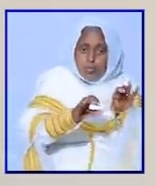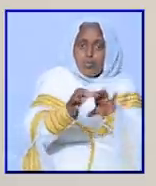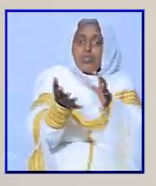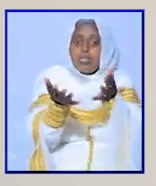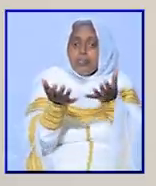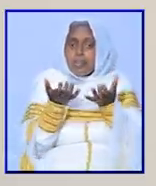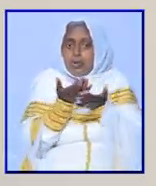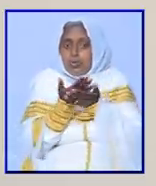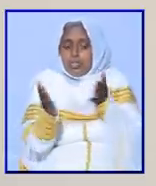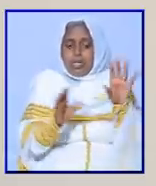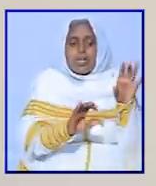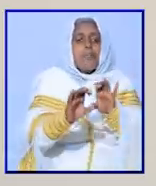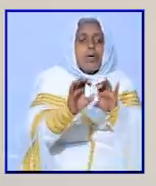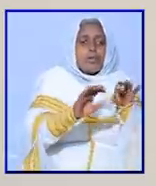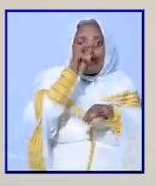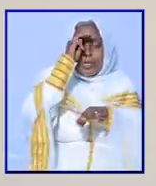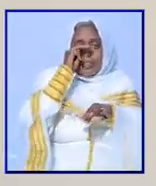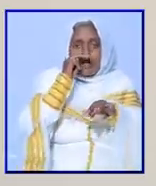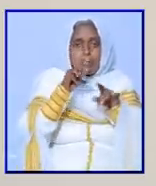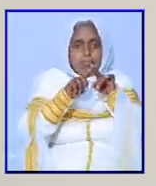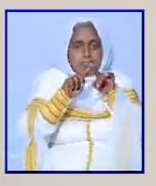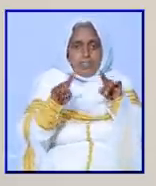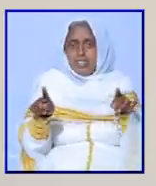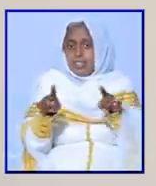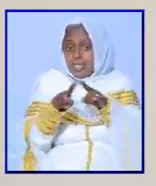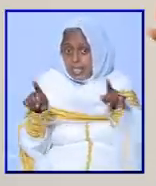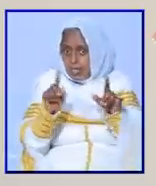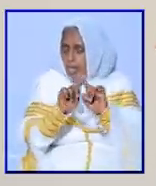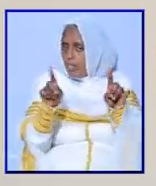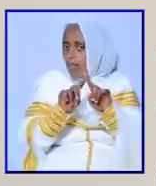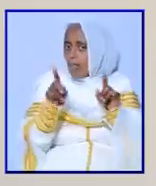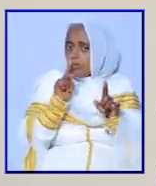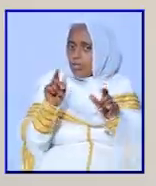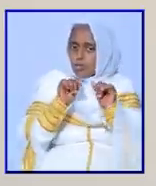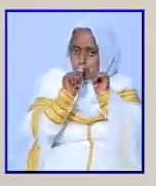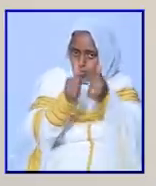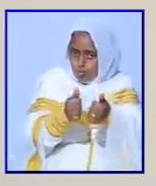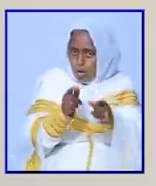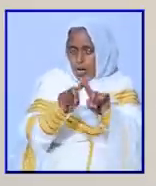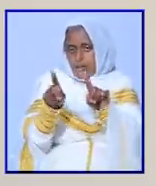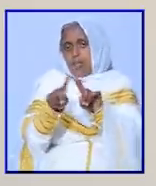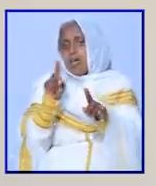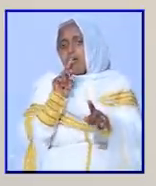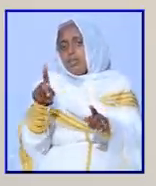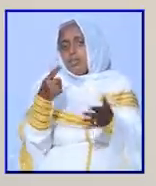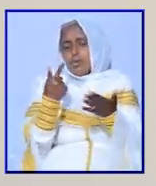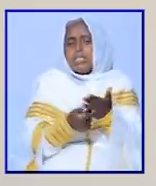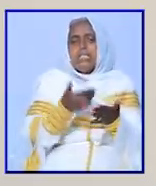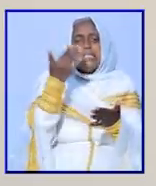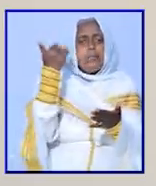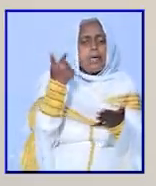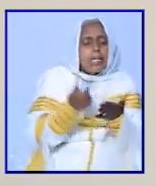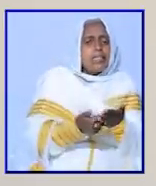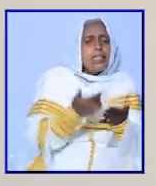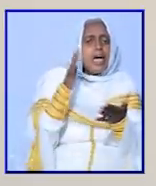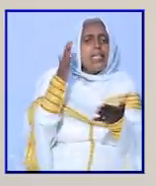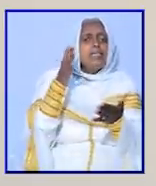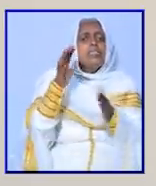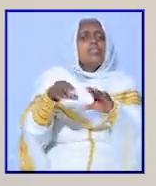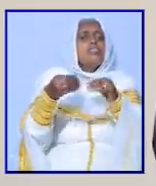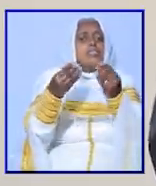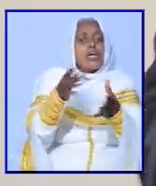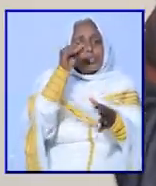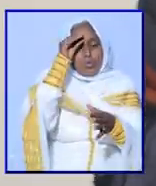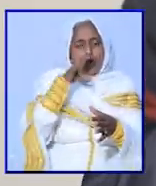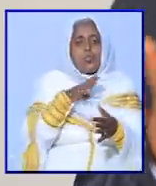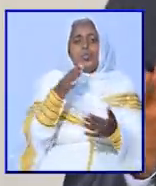አስበው ሊያደርጉ የሚፈልጉትን ነገር የሚያደርጉበት ጥበብ ግን የተለያየ ነው። ስጦታ ግን የተለያየ ነው። እንዲህ ነበረ። እንዲህ